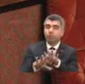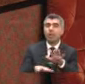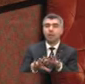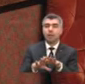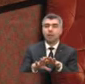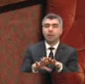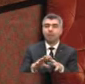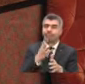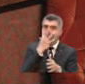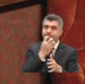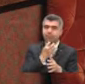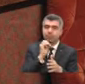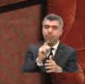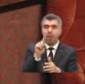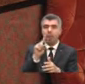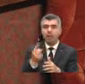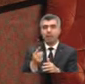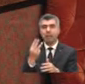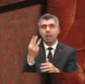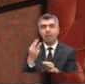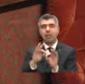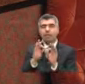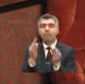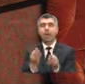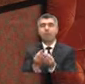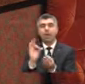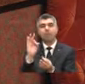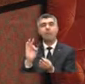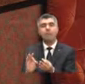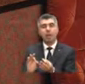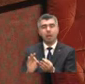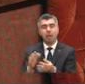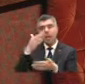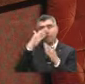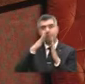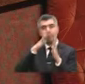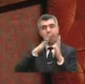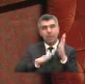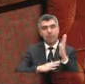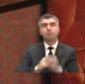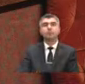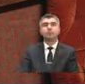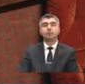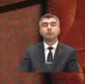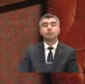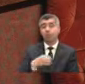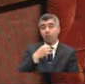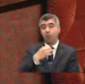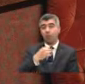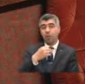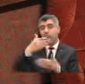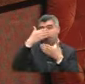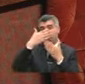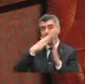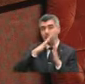كتمس 1.3% من الاسر المغربيه، يعني هي قليله ولكن كاينه، خصنا نحاربها. وكما قلت فللمغرب ممارسات